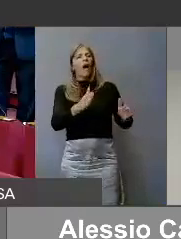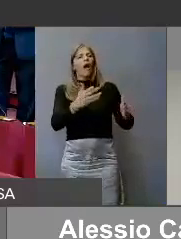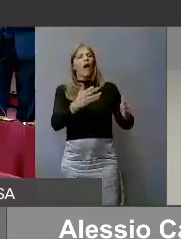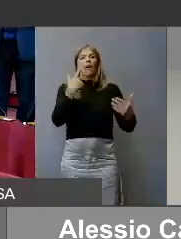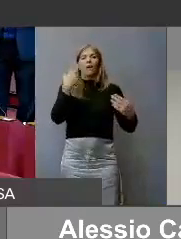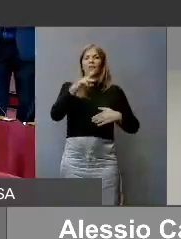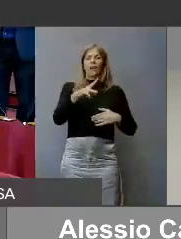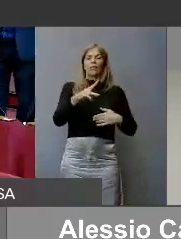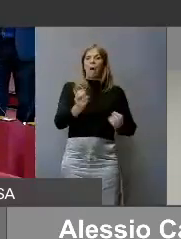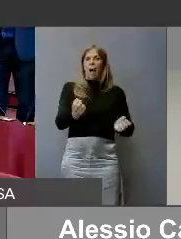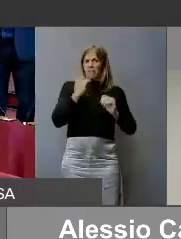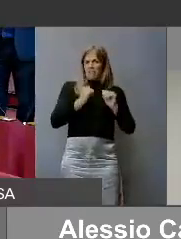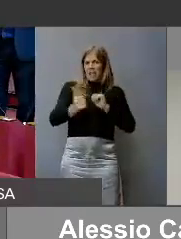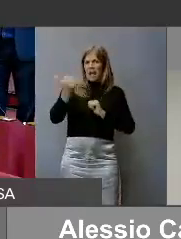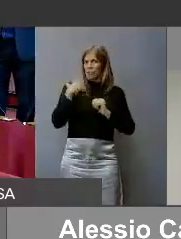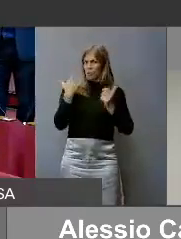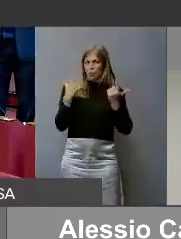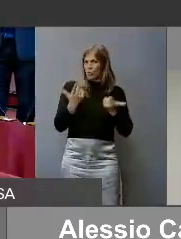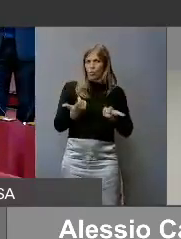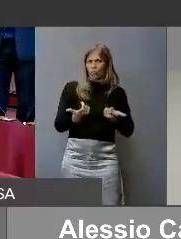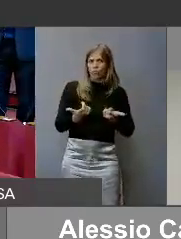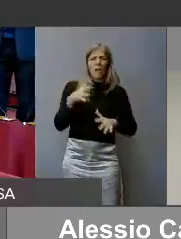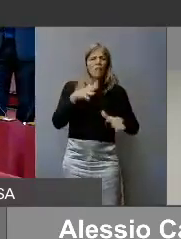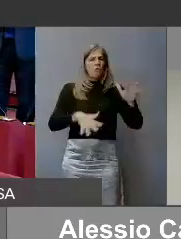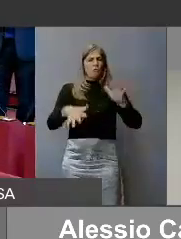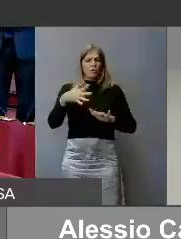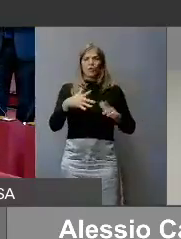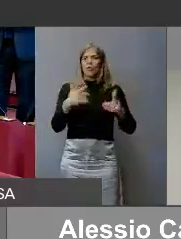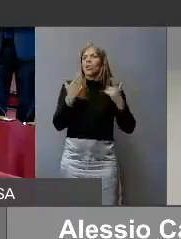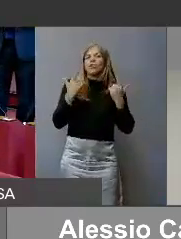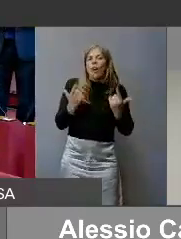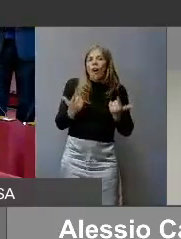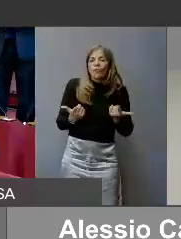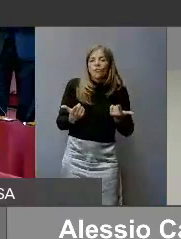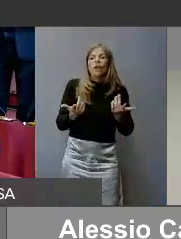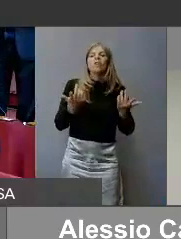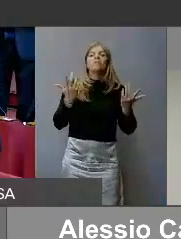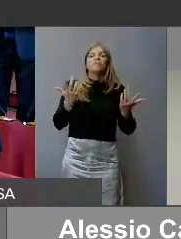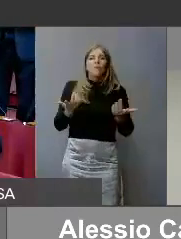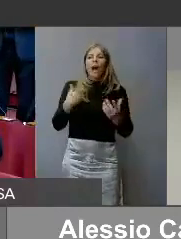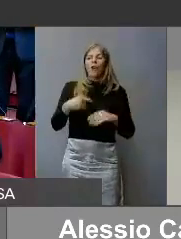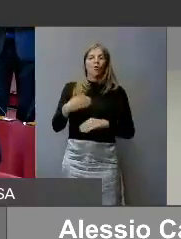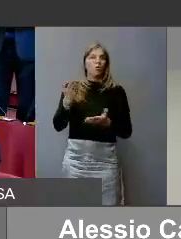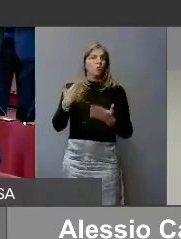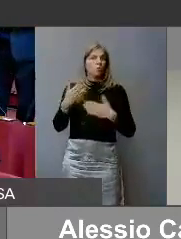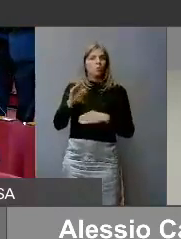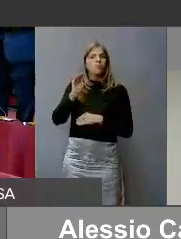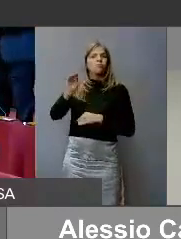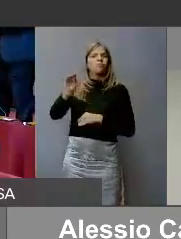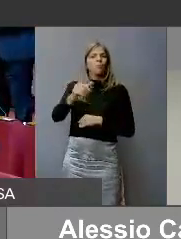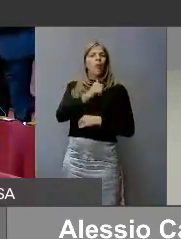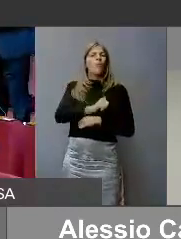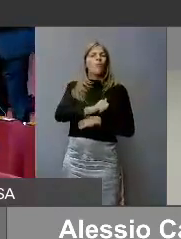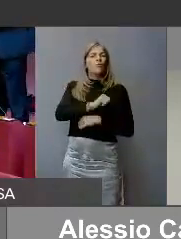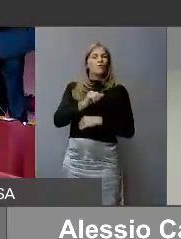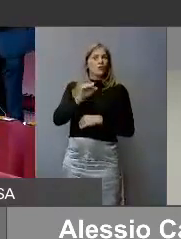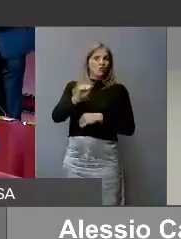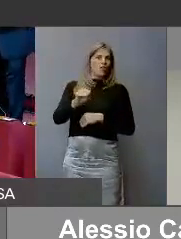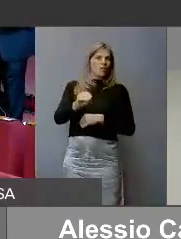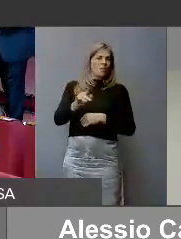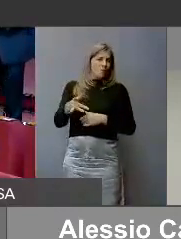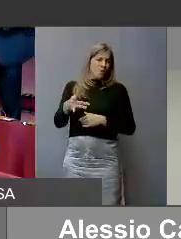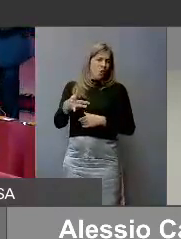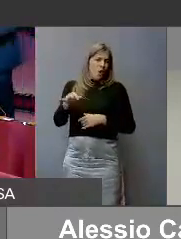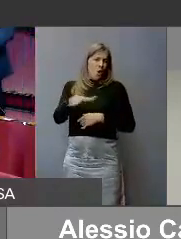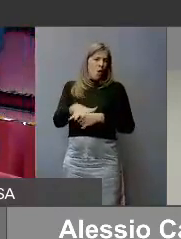preavviso senza essere stati informati quindi ovviamente hanno fatto riferimento al municipio che dovrebbe essere per loro per i cittadini